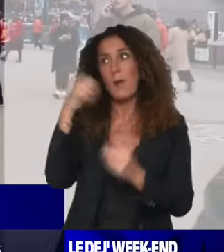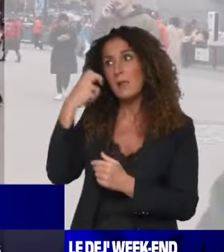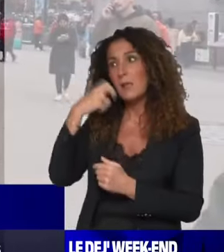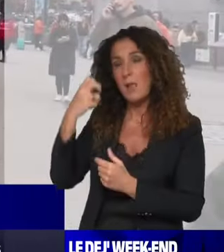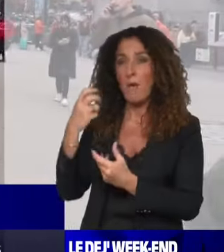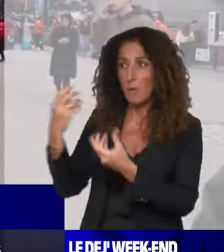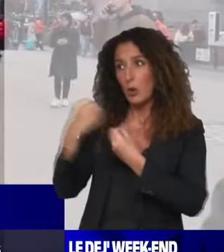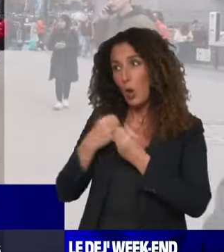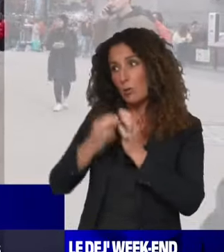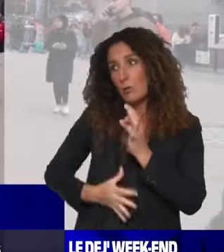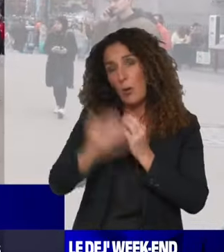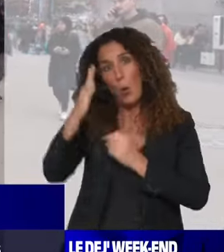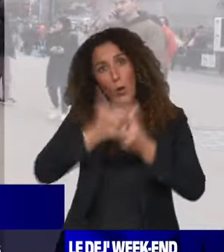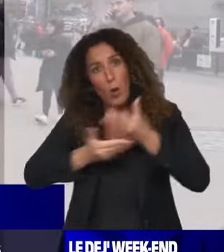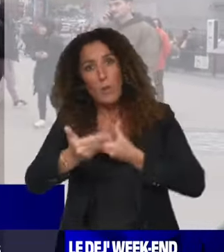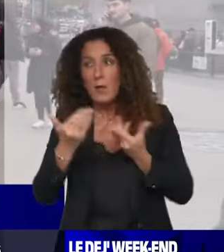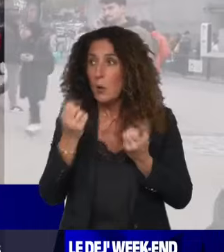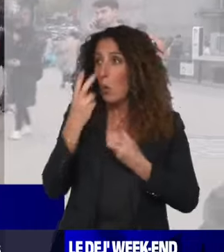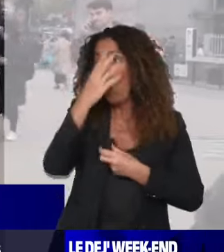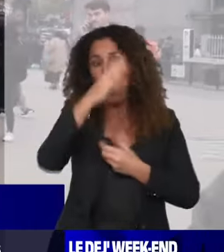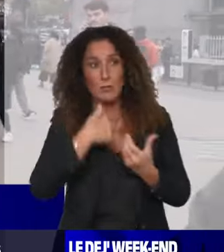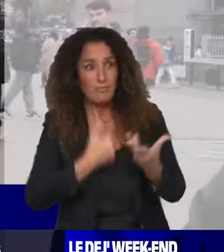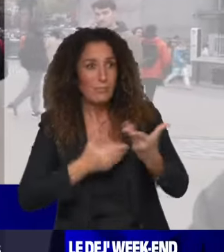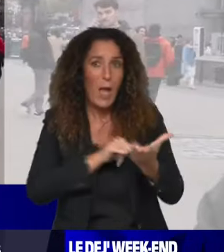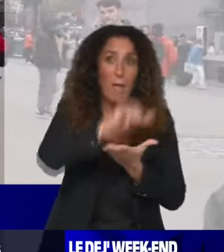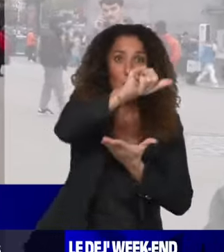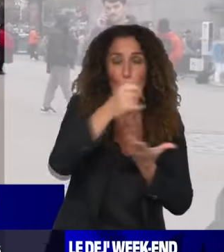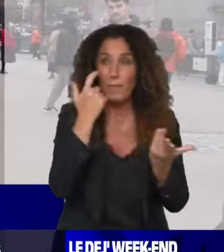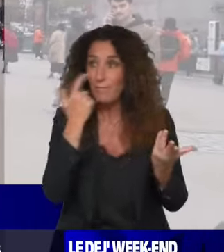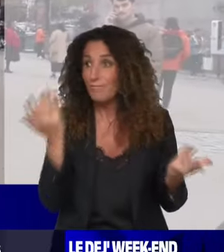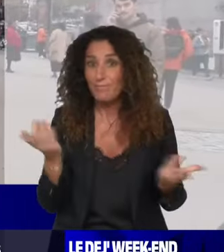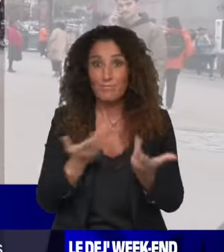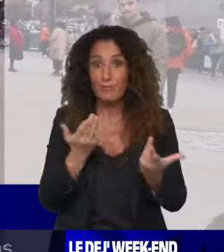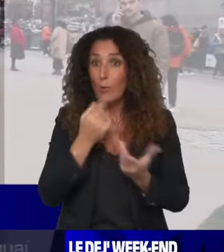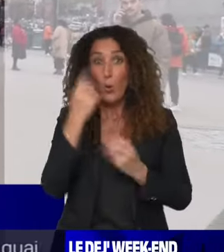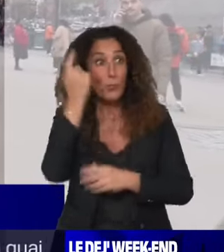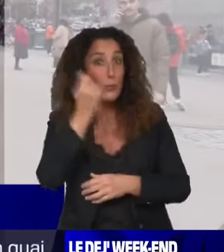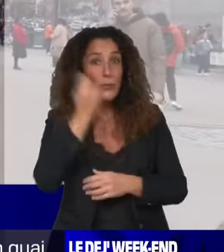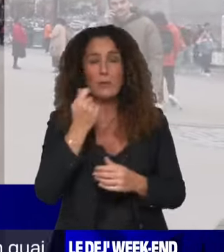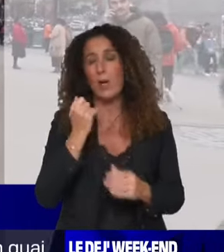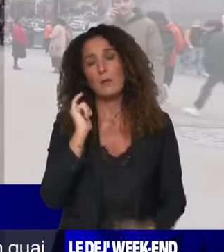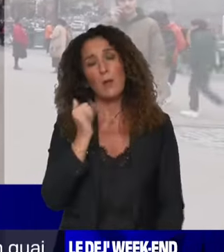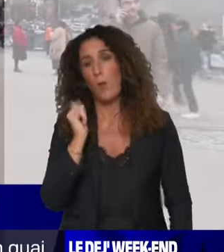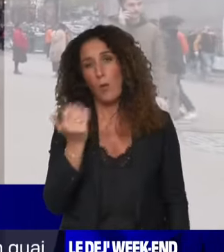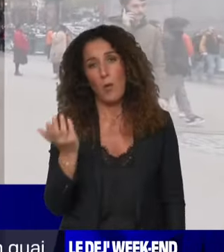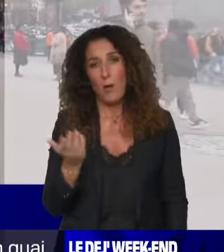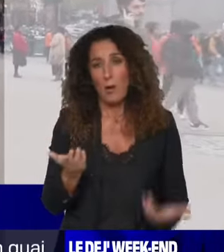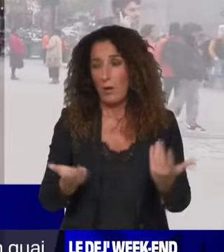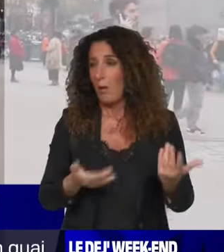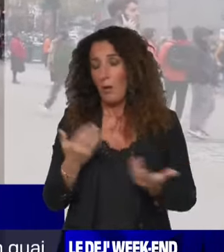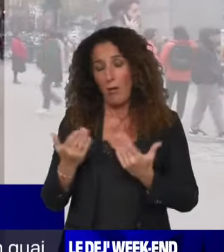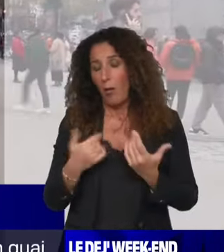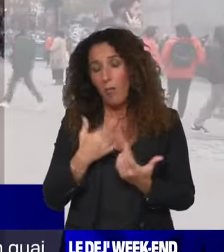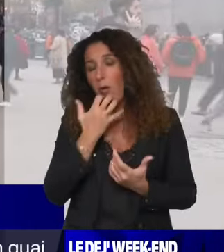solutions ou je trouverai une autre solution comme l'avion, ce que je disais tout à l'heure, ou le bus, mais c'est très long et c'est pas forcément ce que